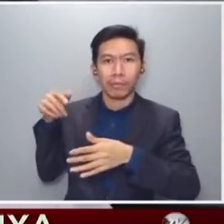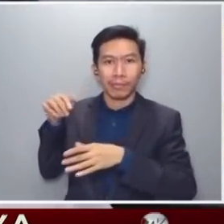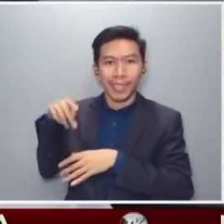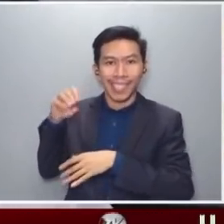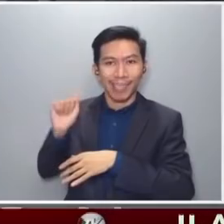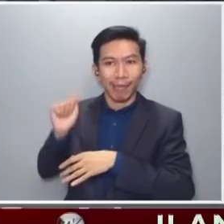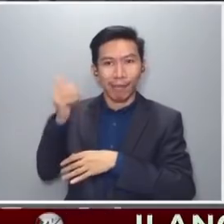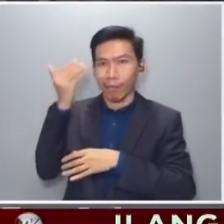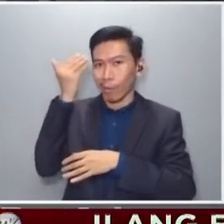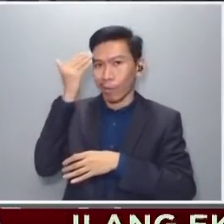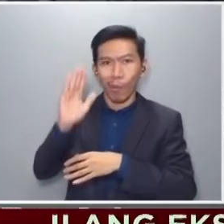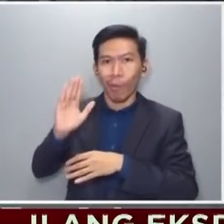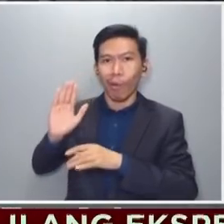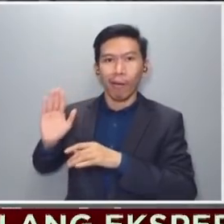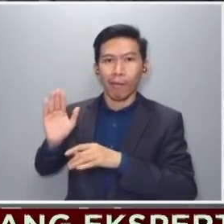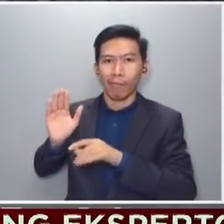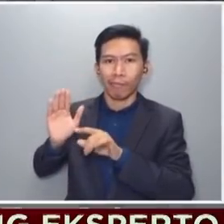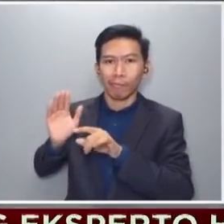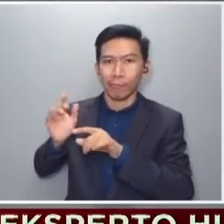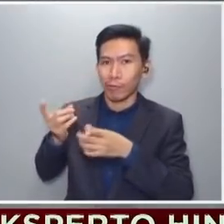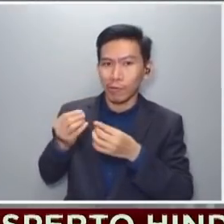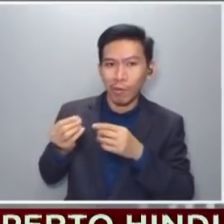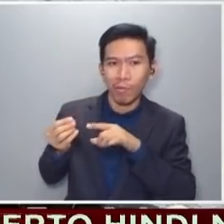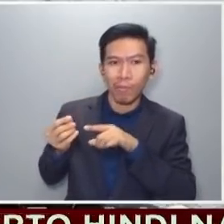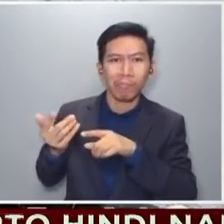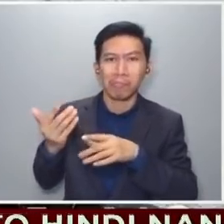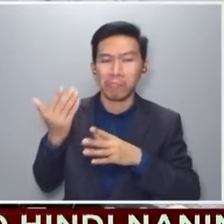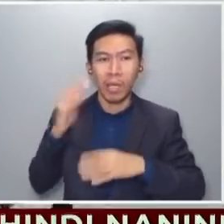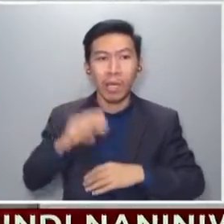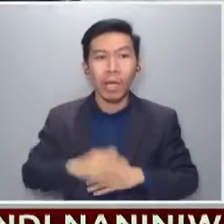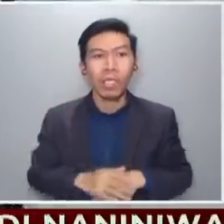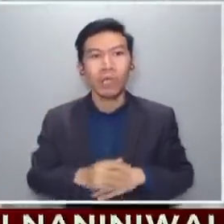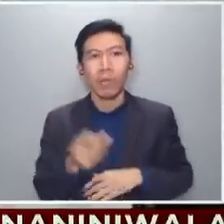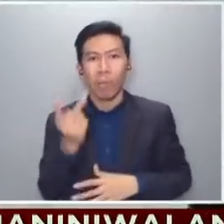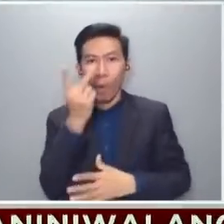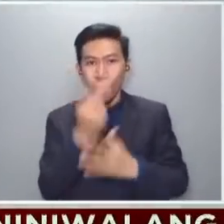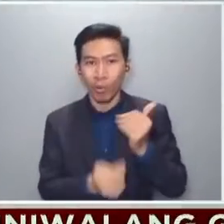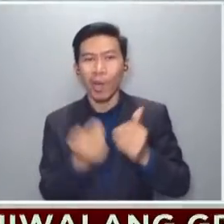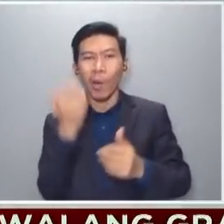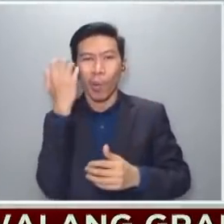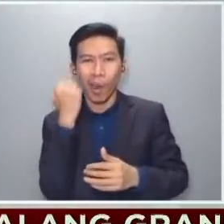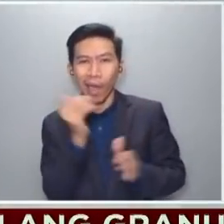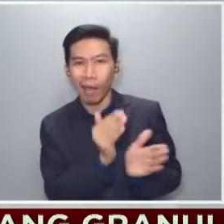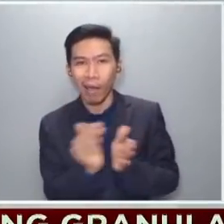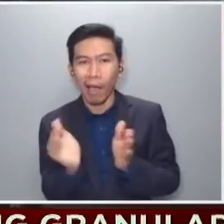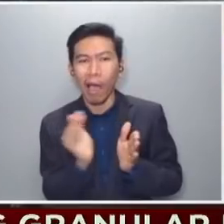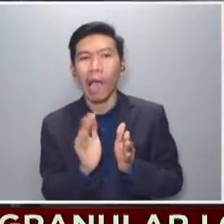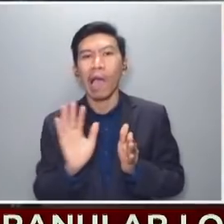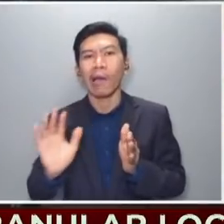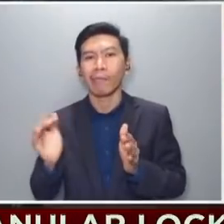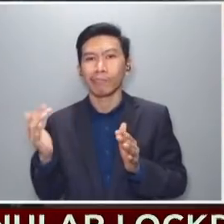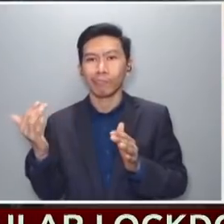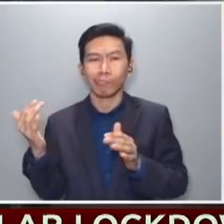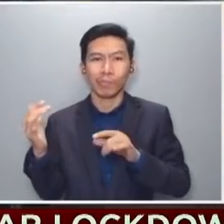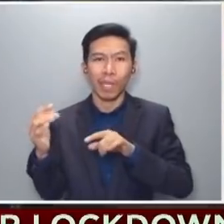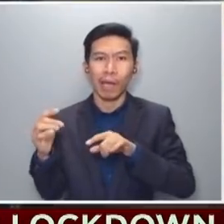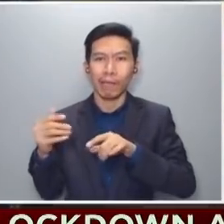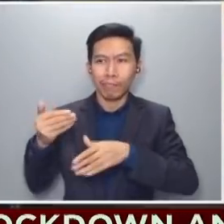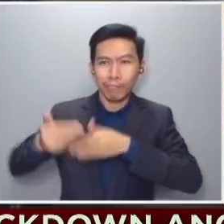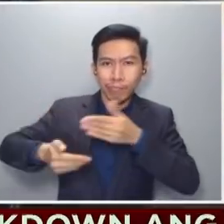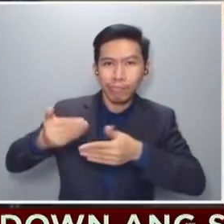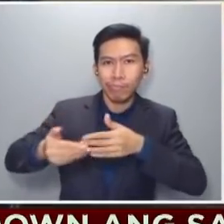dinidil na ni Ontong. Dahil kapwa nagkulang umano sa pagpaplano, nauwi sa shootout ang kanilang mga operasyon. Lumabas sa